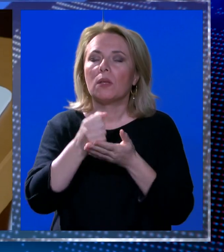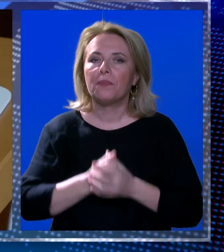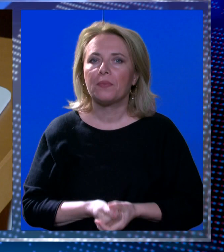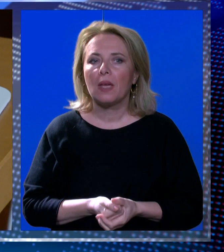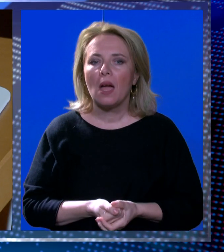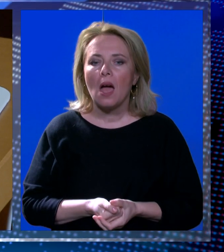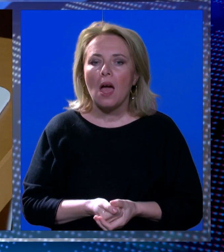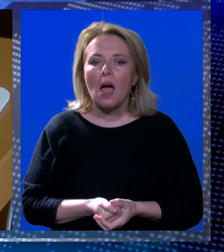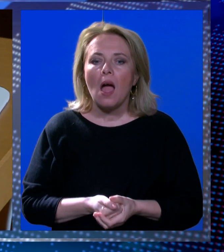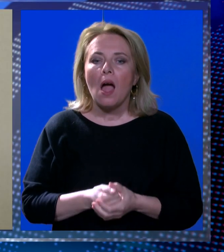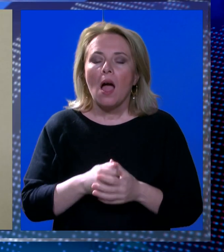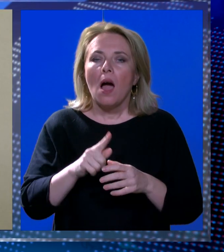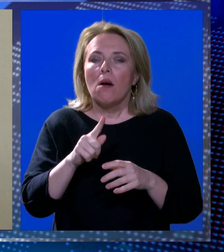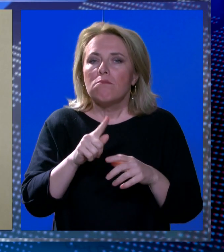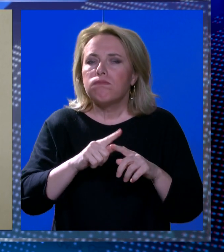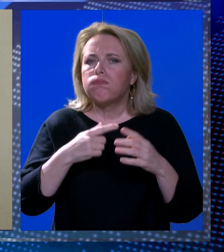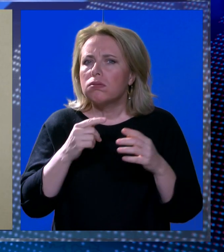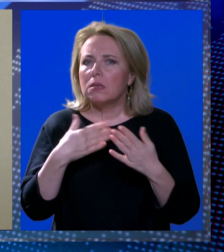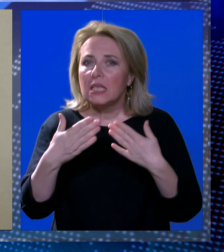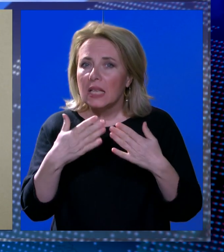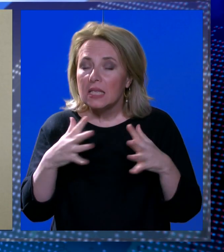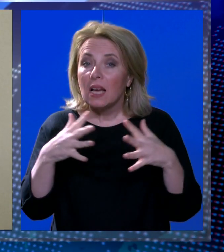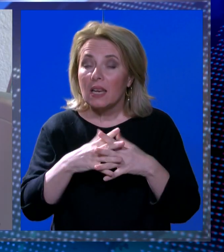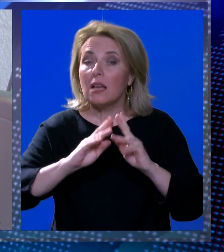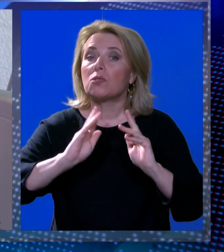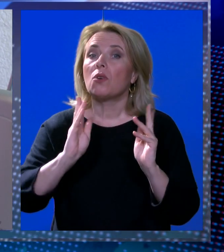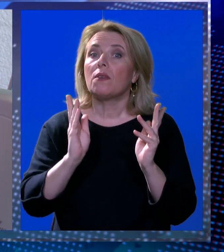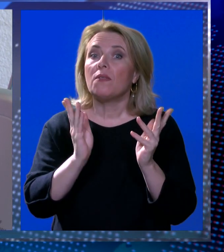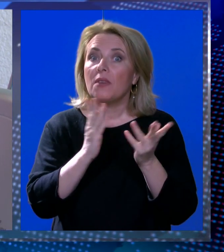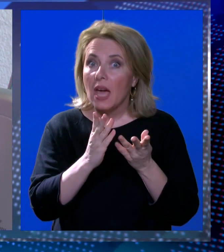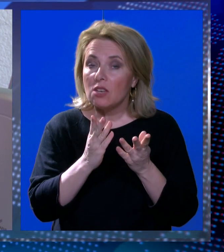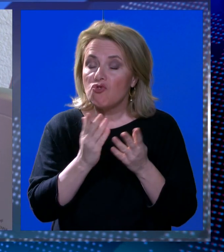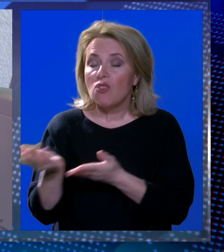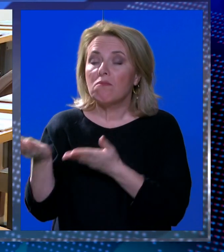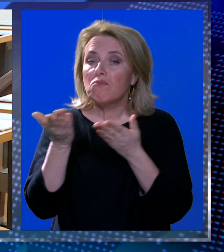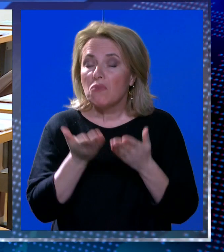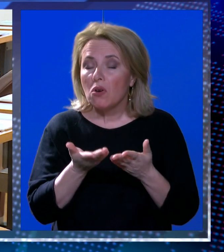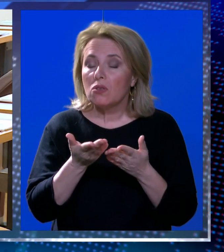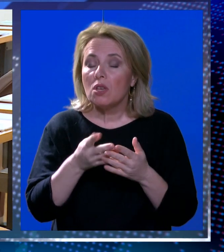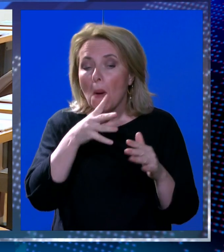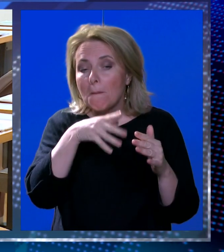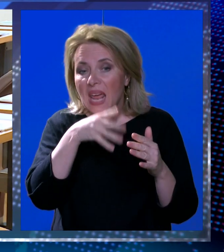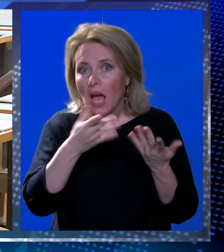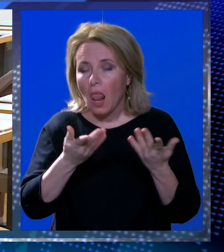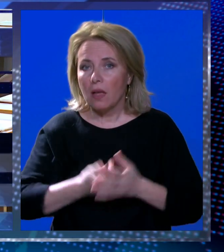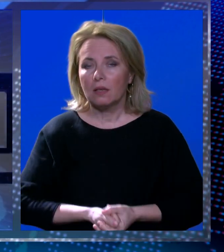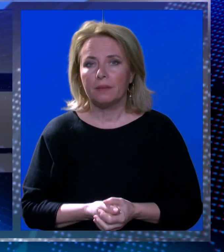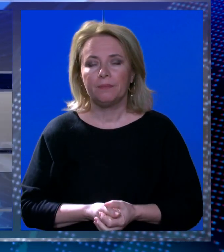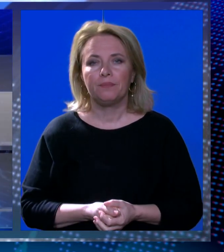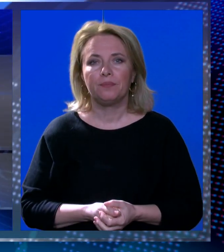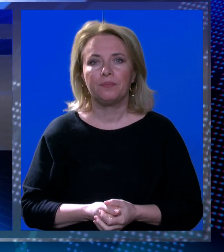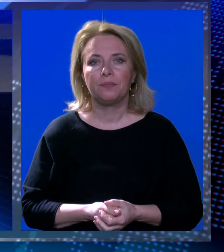Od burnih sjednica gradskog vijeća do nekoliko usvojenih amandmana, donosimo pregled 2023. u SDP-u.